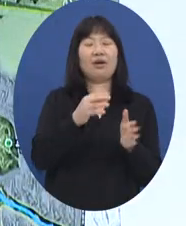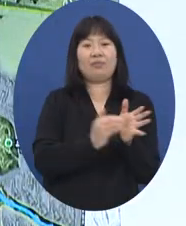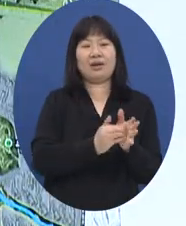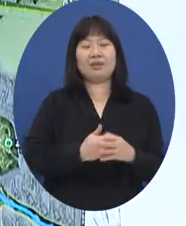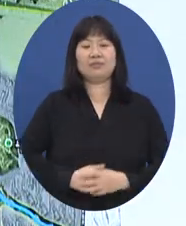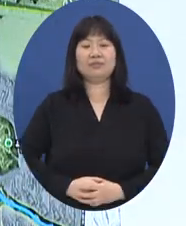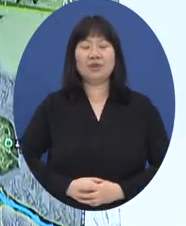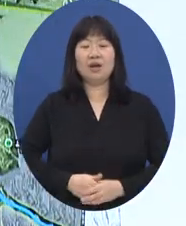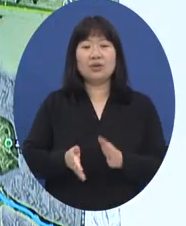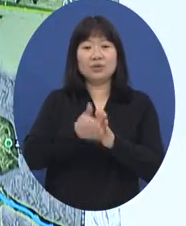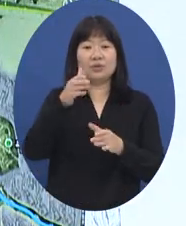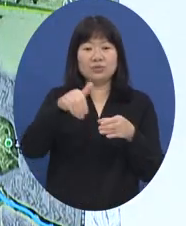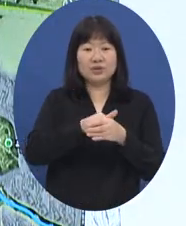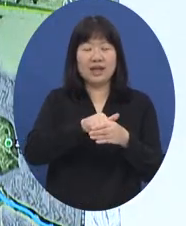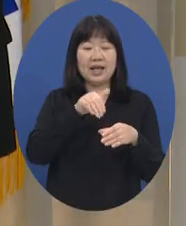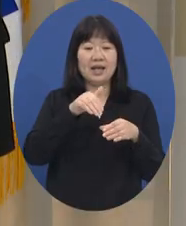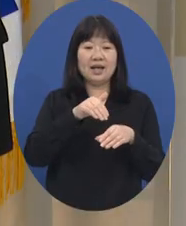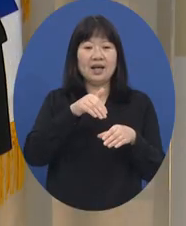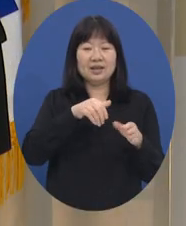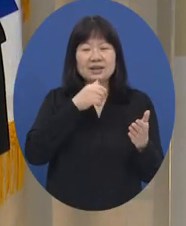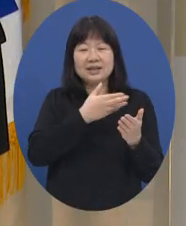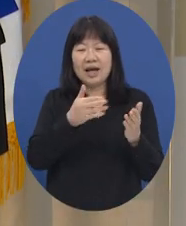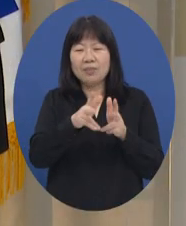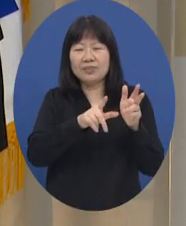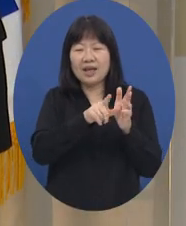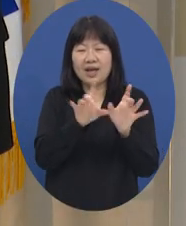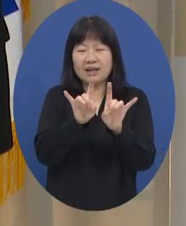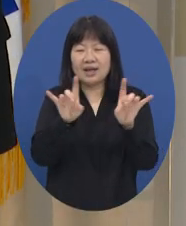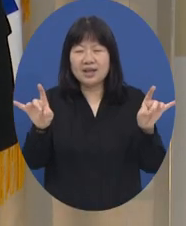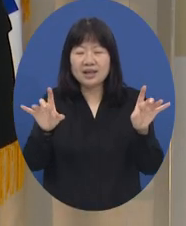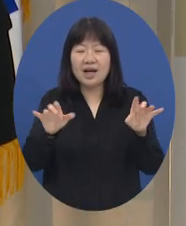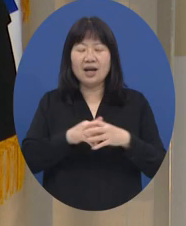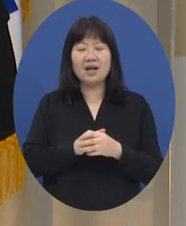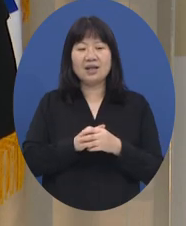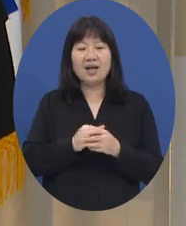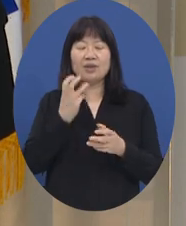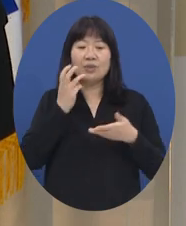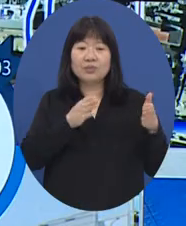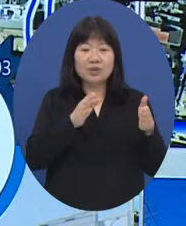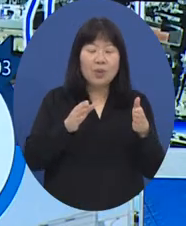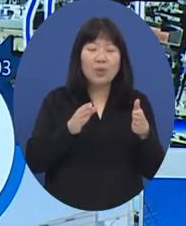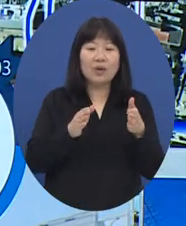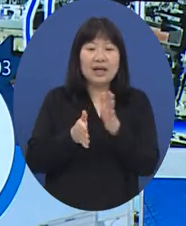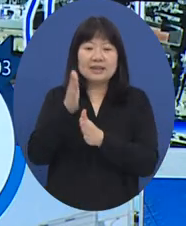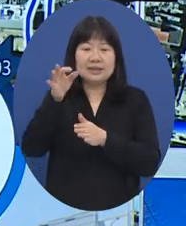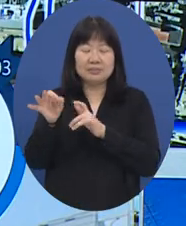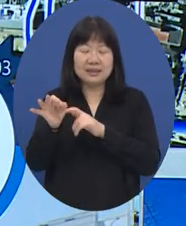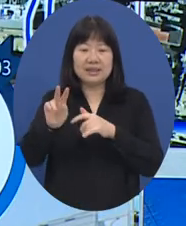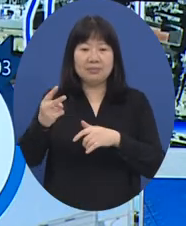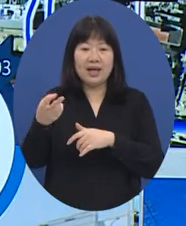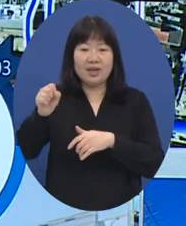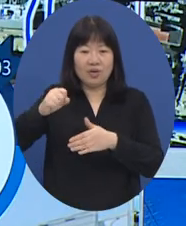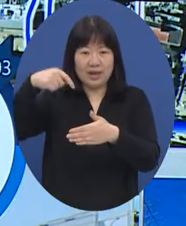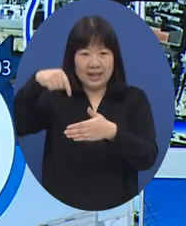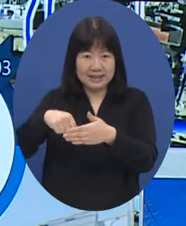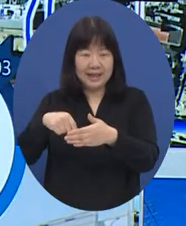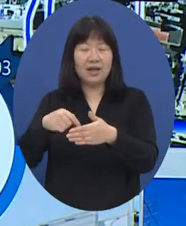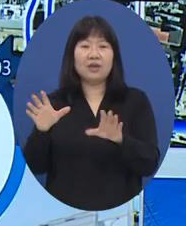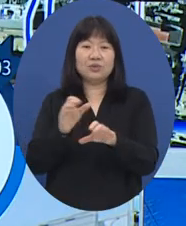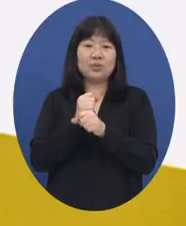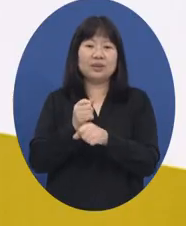도시 문화 0 하천 사업에는 하천 당 각각 도비 시비 200억 인해 총 400억 원 씩 사업비를